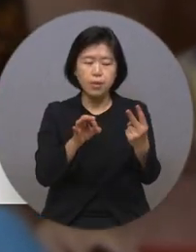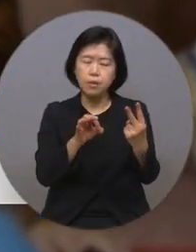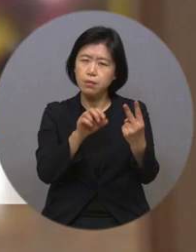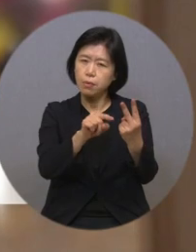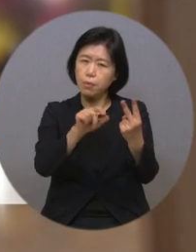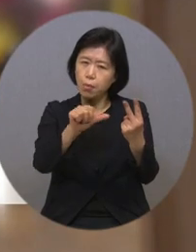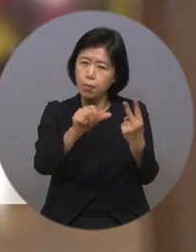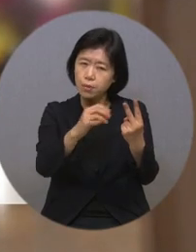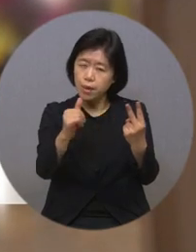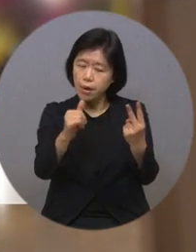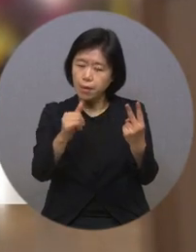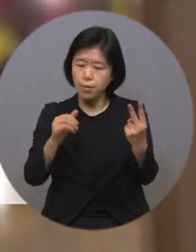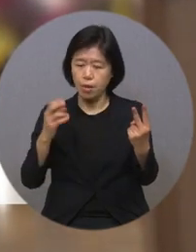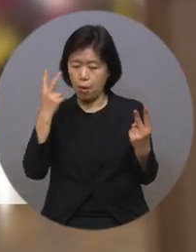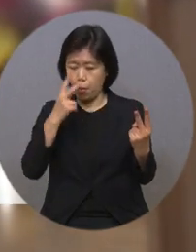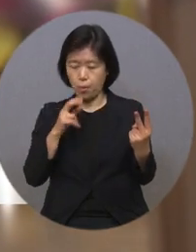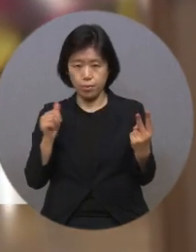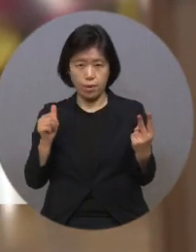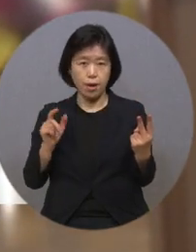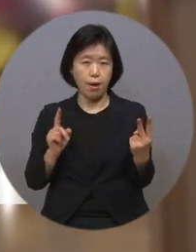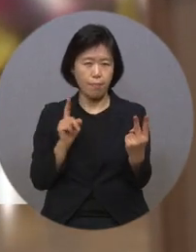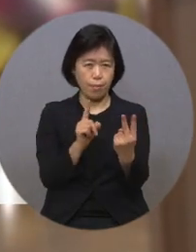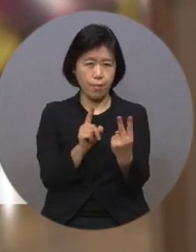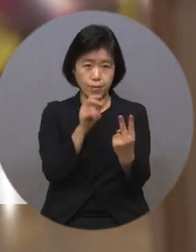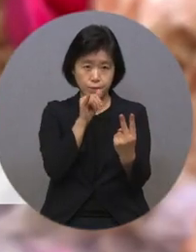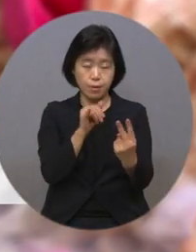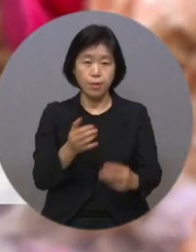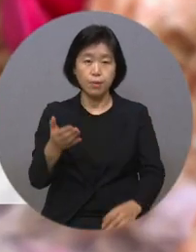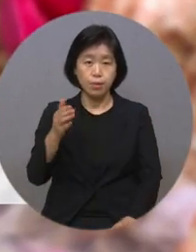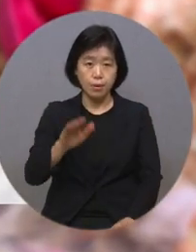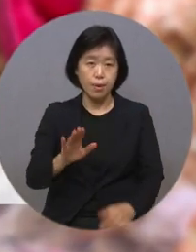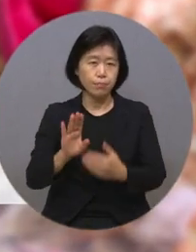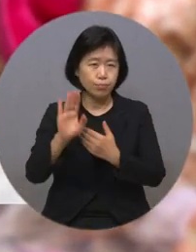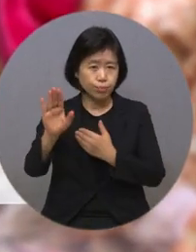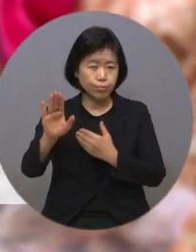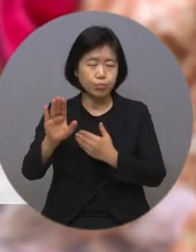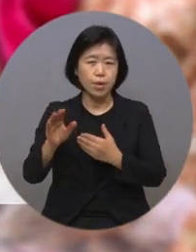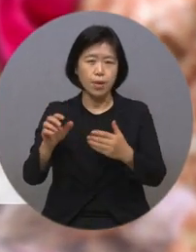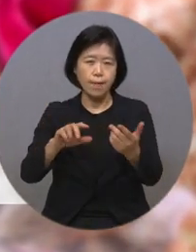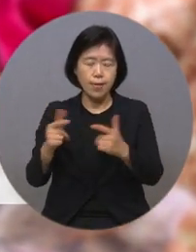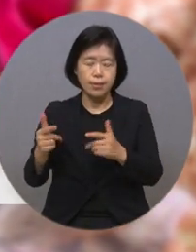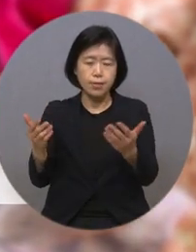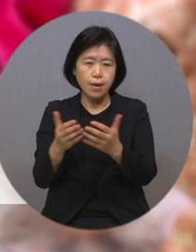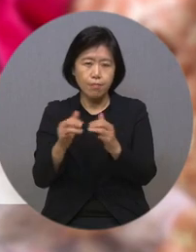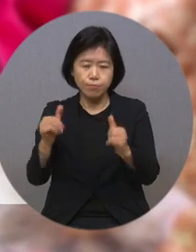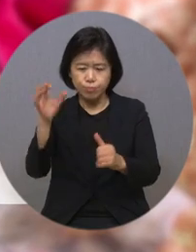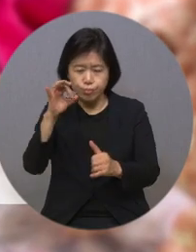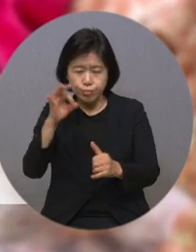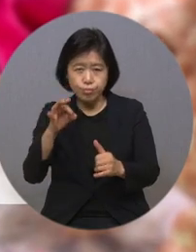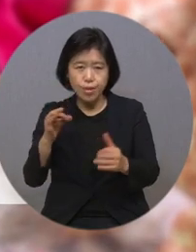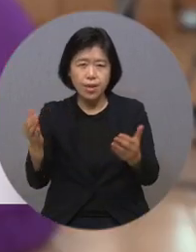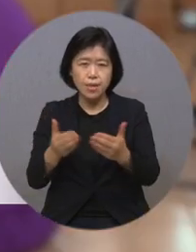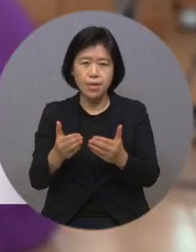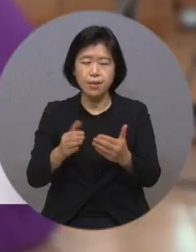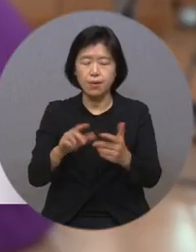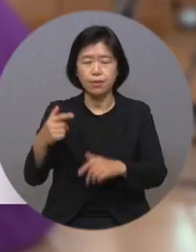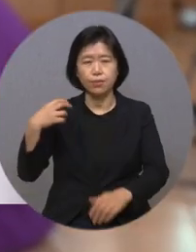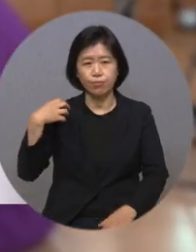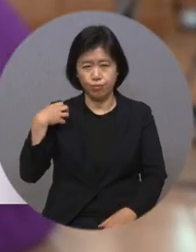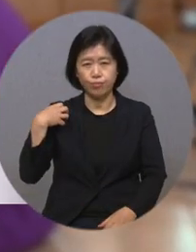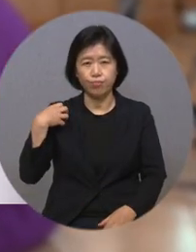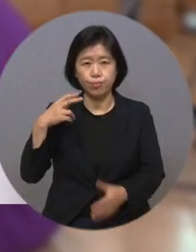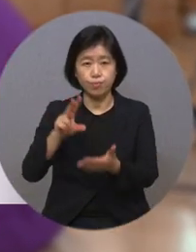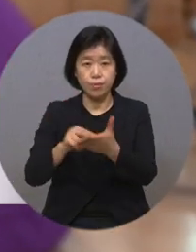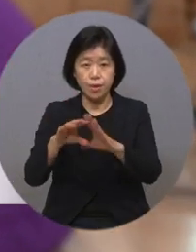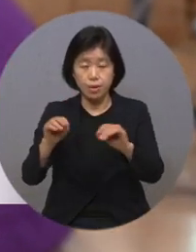1명 을 배치하도록 하고 있습니다 추 재정 소요 인력 수급의 문제를 고려해 2025년까지 수급자